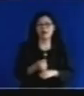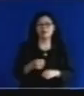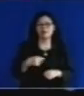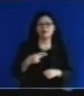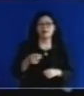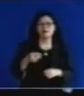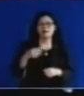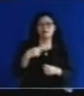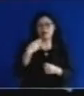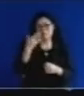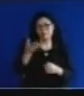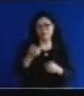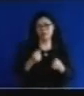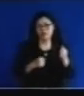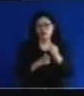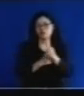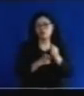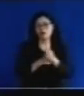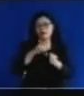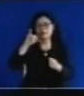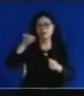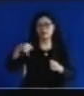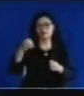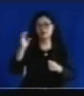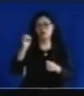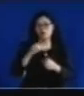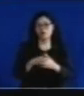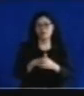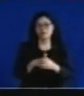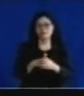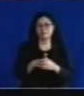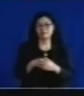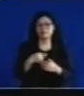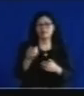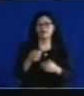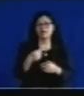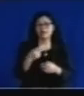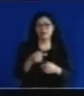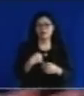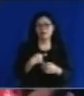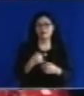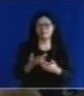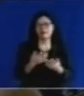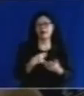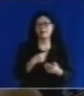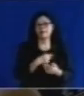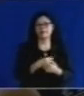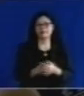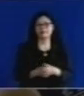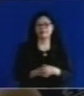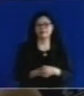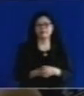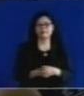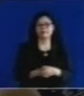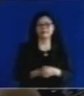pasangan hijau, lanjutkan yang telah terbukti dan mengabdi untuk rakyat saudara-saudara. Itulah ada kami. Baik, terima kasih. Saya yang